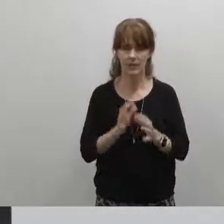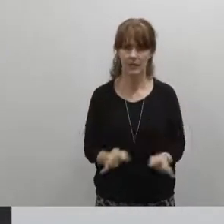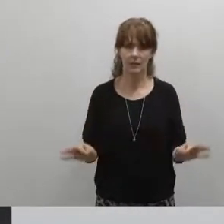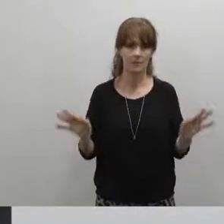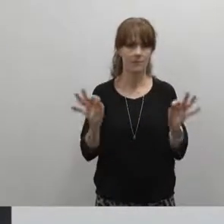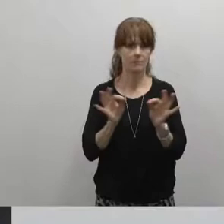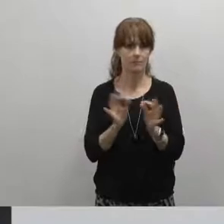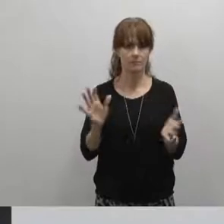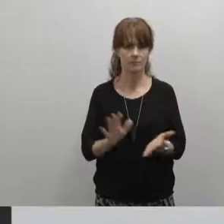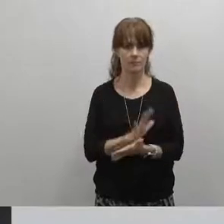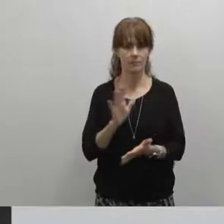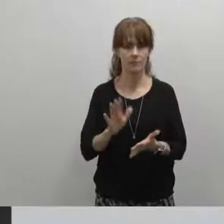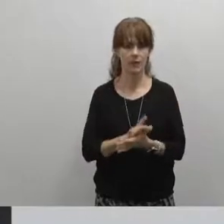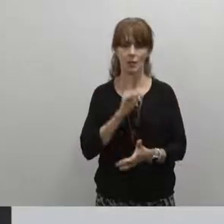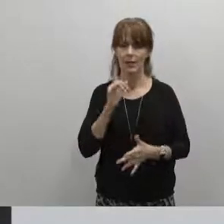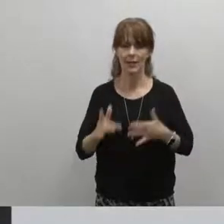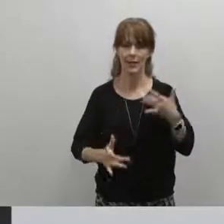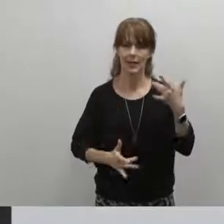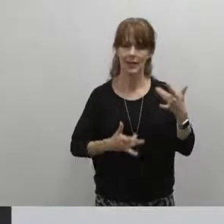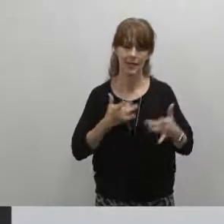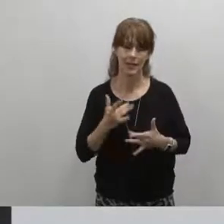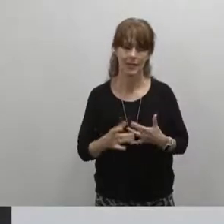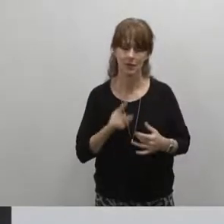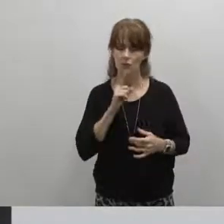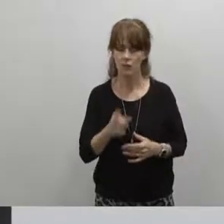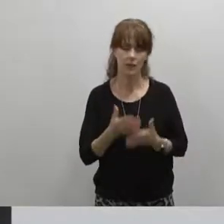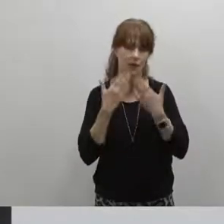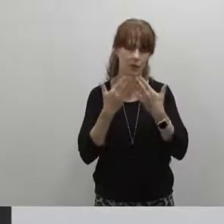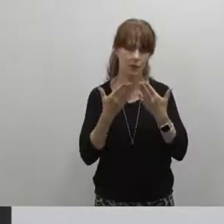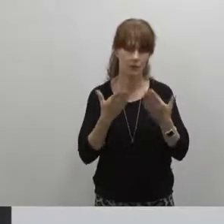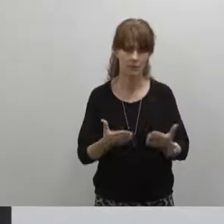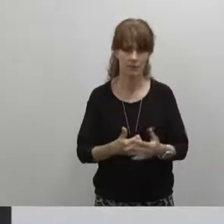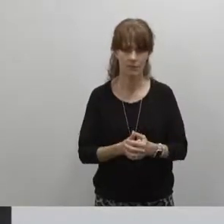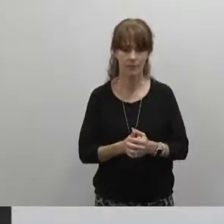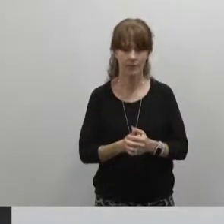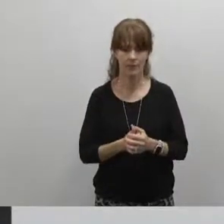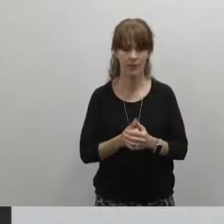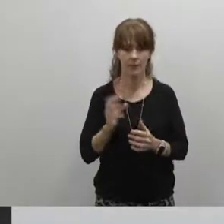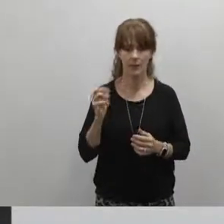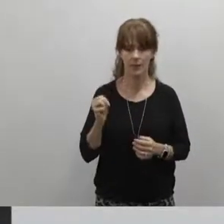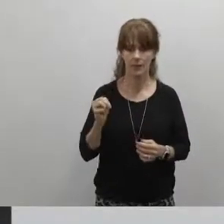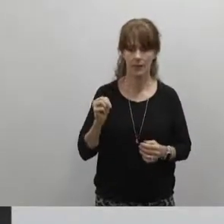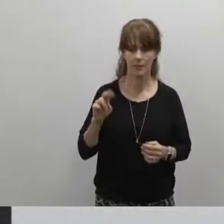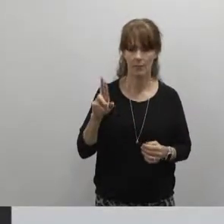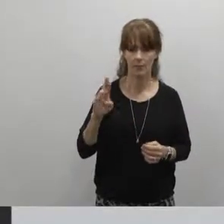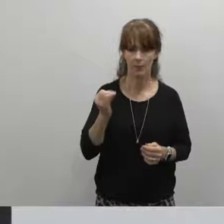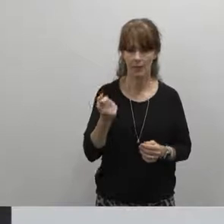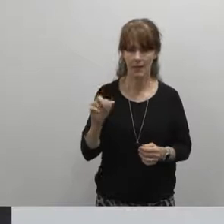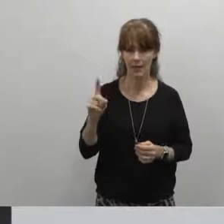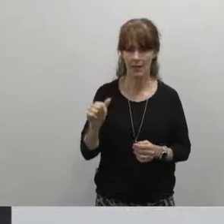ឡានត្រាក់ចាស់ហ្នឹង វា គេ ហៅ ថា ផ្សែង មិន ល្អ ទេ វា បង្ហុយ ផ្សែង មិន ល្អ ទេ